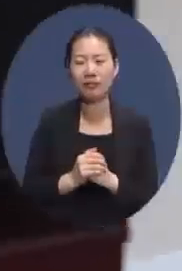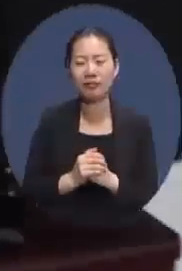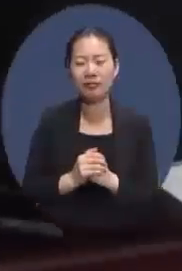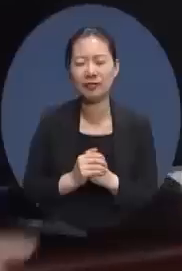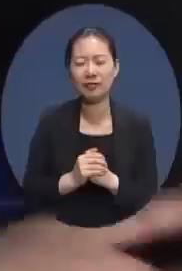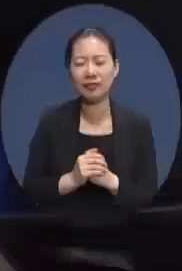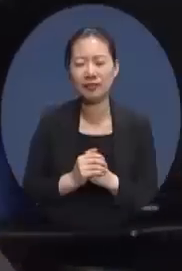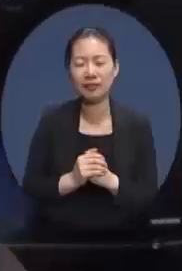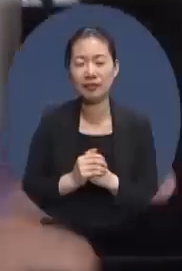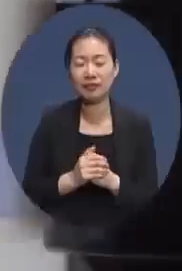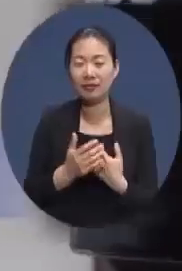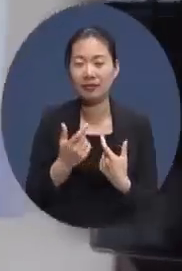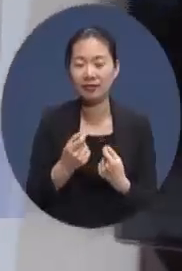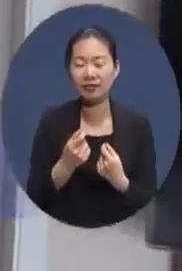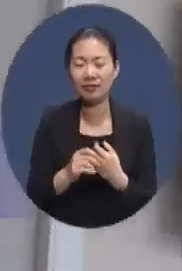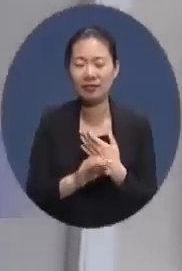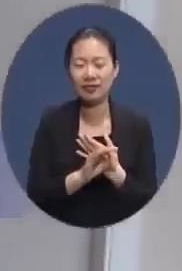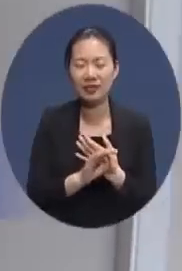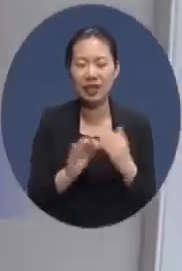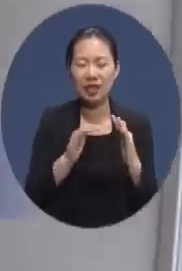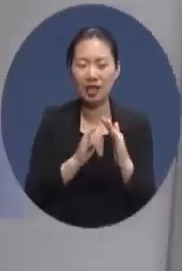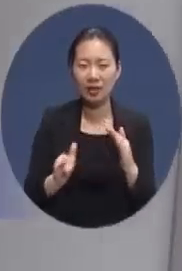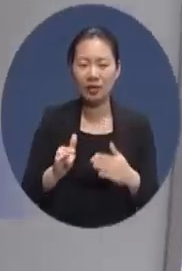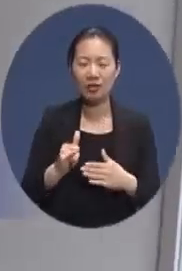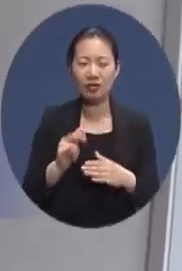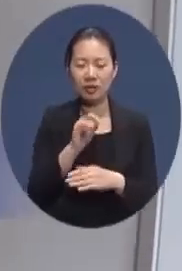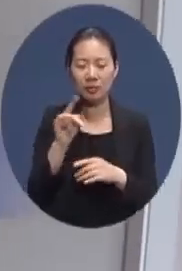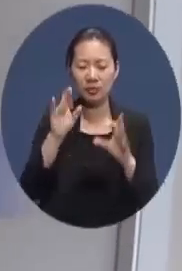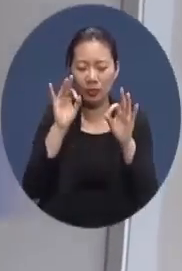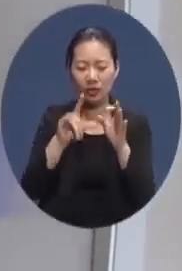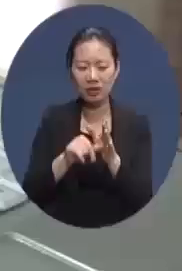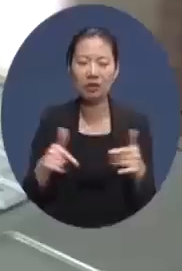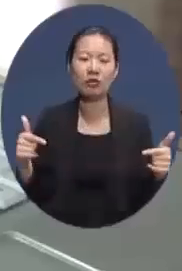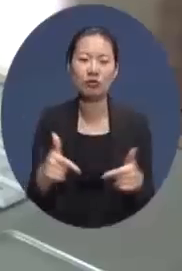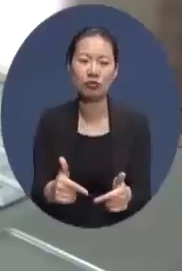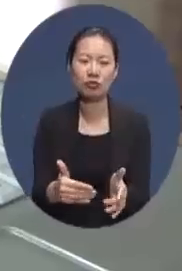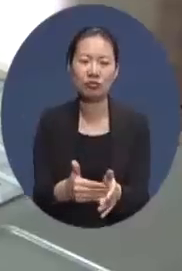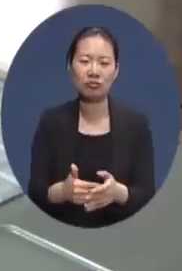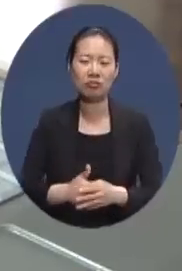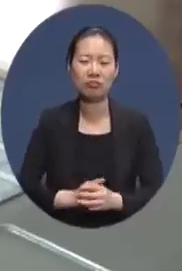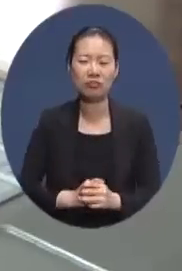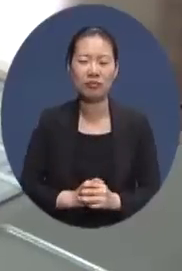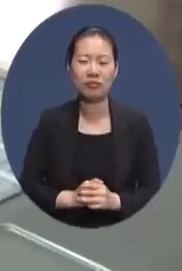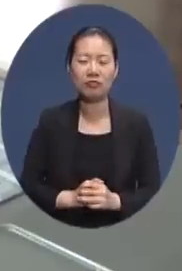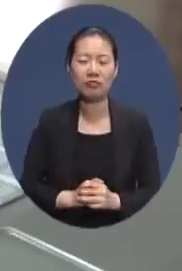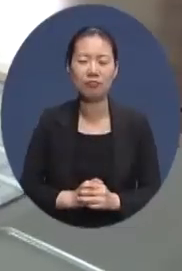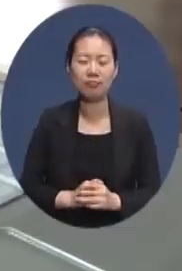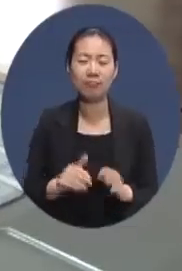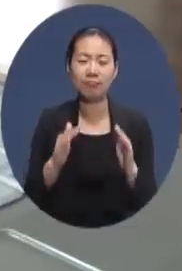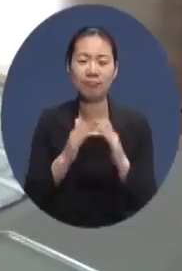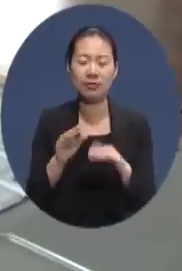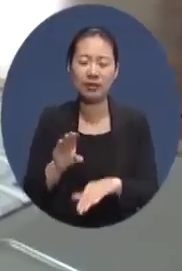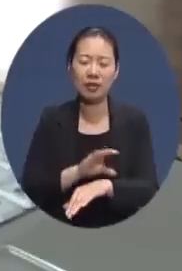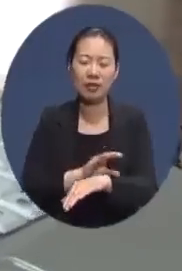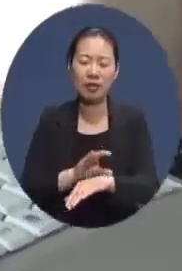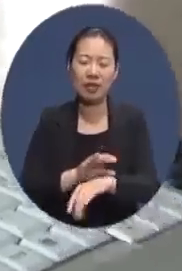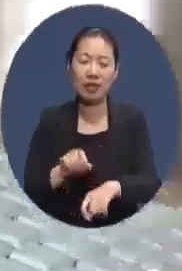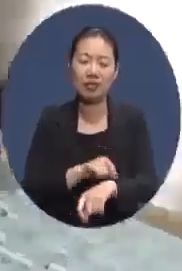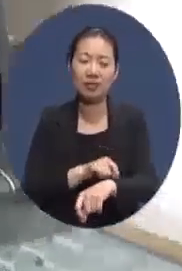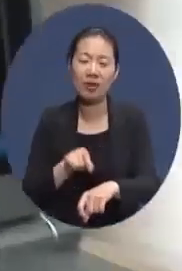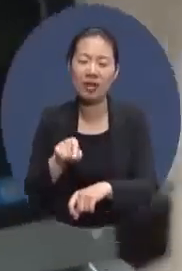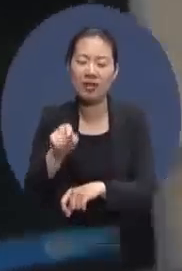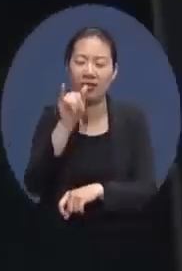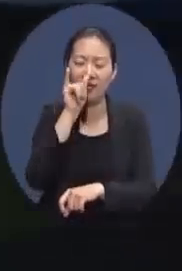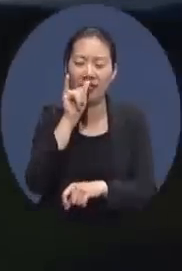그러니까 이렇게 하니까 아이들이 편안하게 못 보겠네요. 가족들이 TV 보는 시간이 훨씬 더 줄어들었어요. 이 집에는 컴퓨터에도 특별한 게